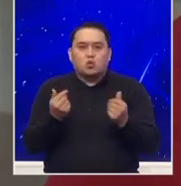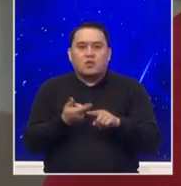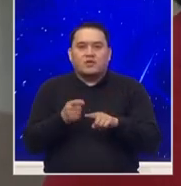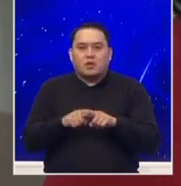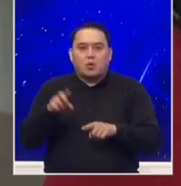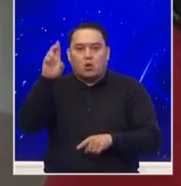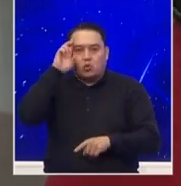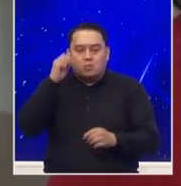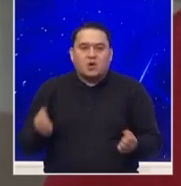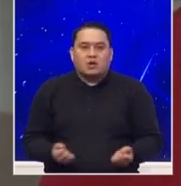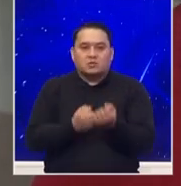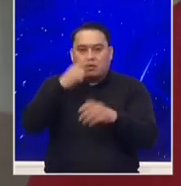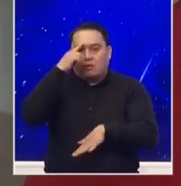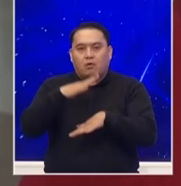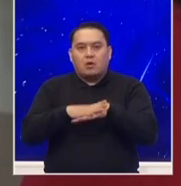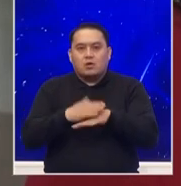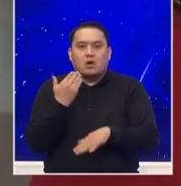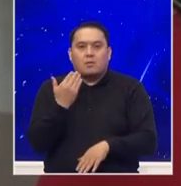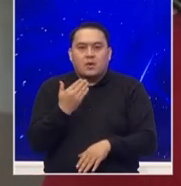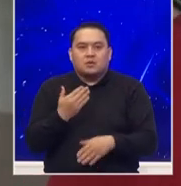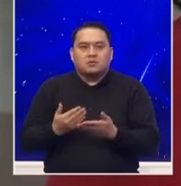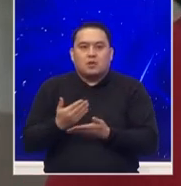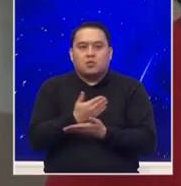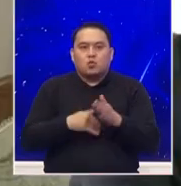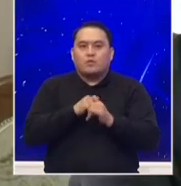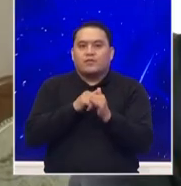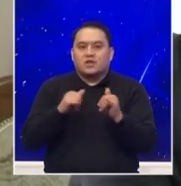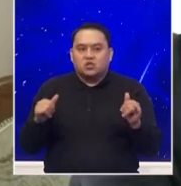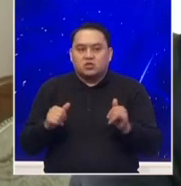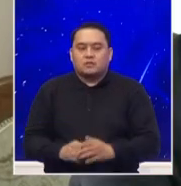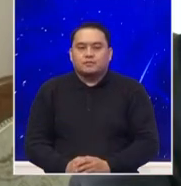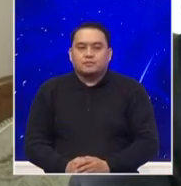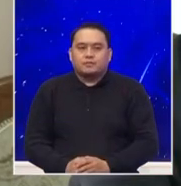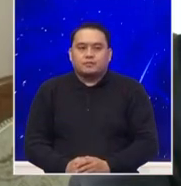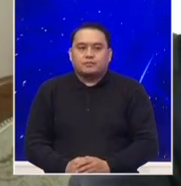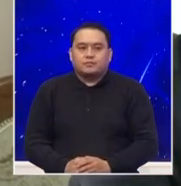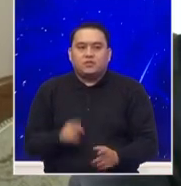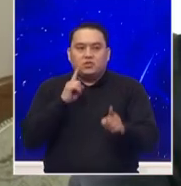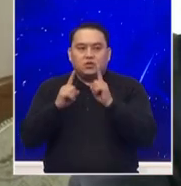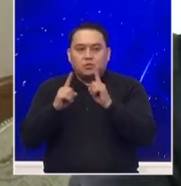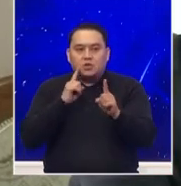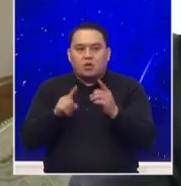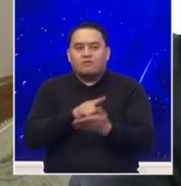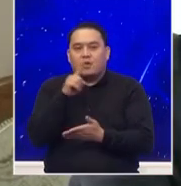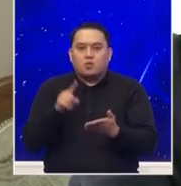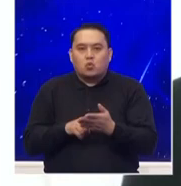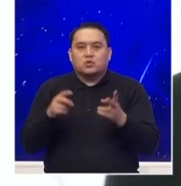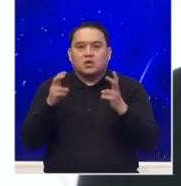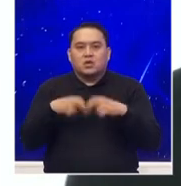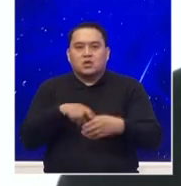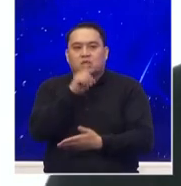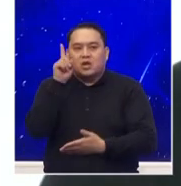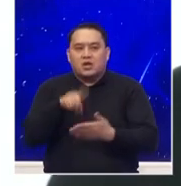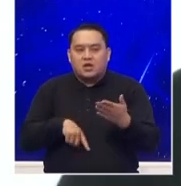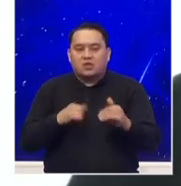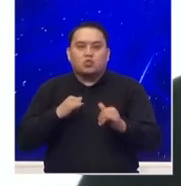году, благодаря поддержке Аманды Кагабасовича, мы собираемся увеличивать. Особое внимание на семинаре уделили и вопросам религии, а также